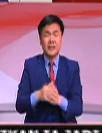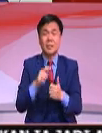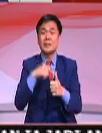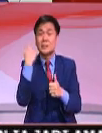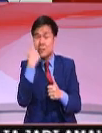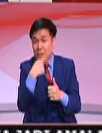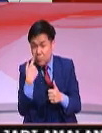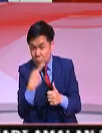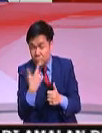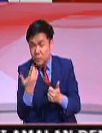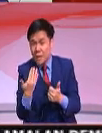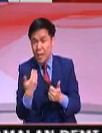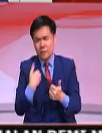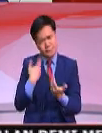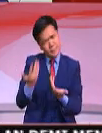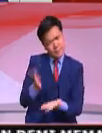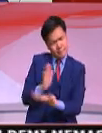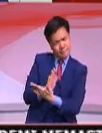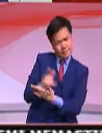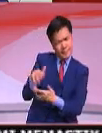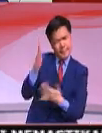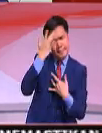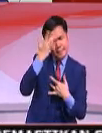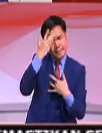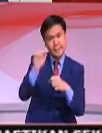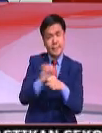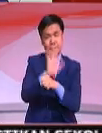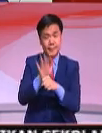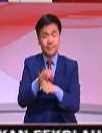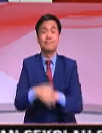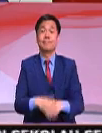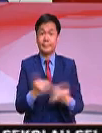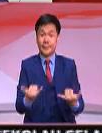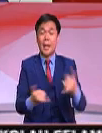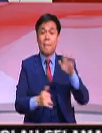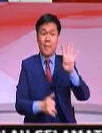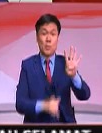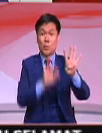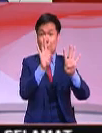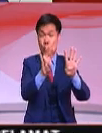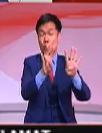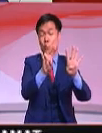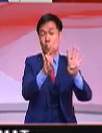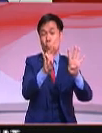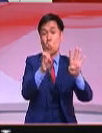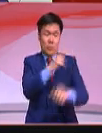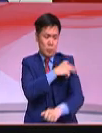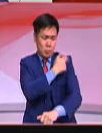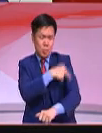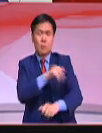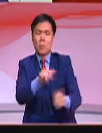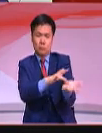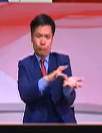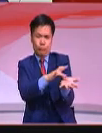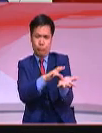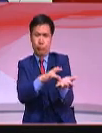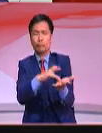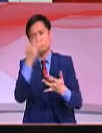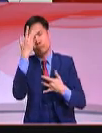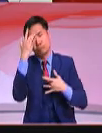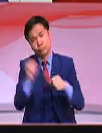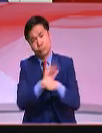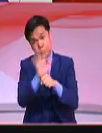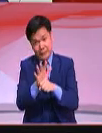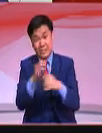disyaki COVID-19, dan ada 47 hospital yang boleh merawat pesakit-pesakit COVID, dan